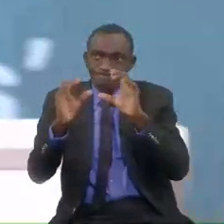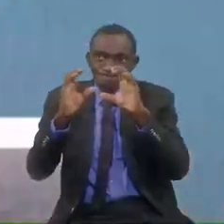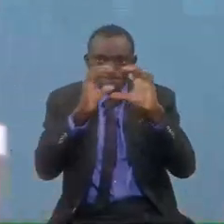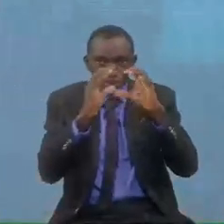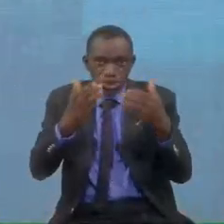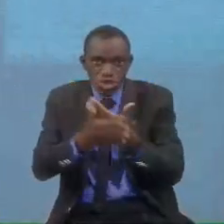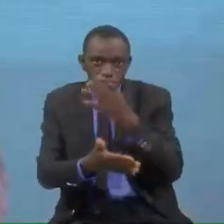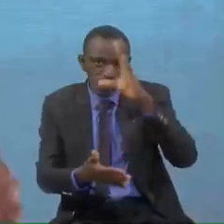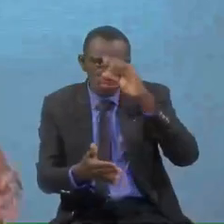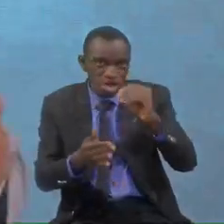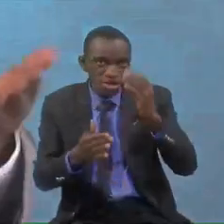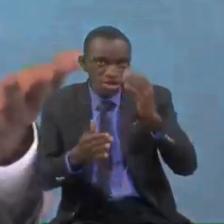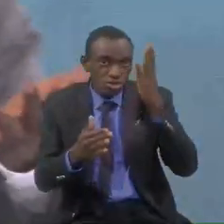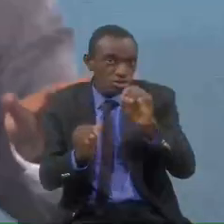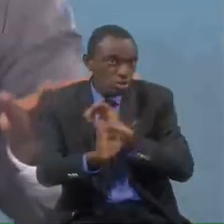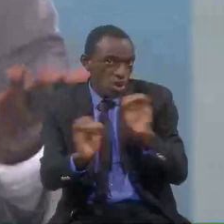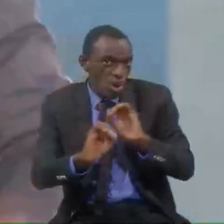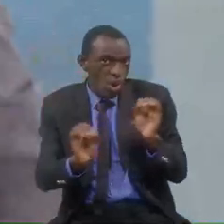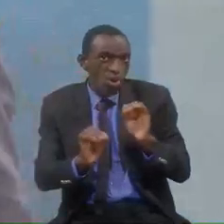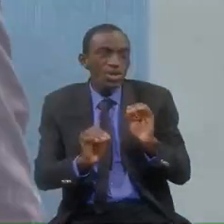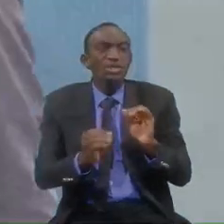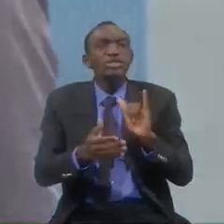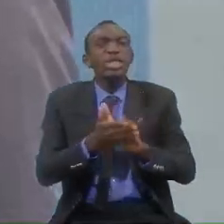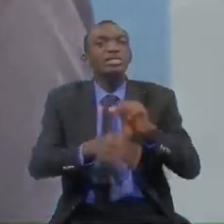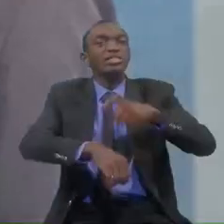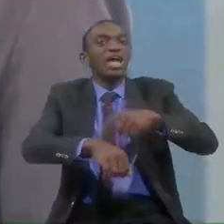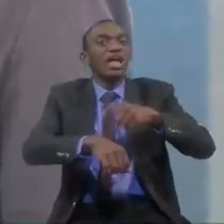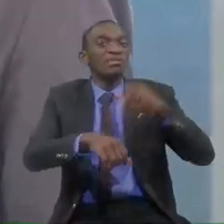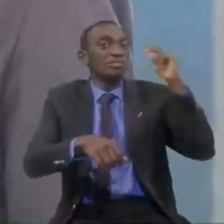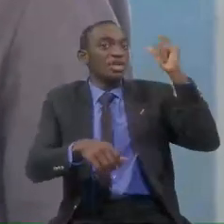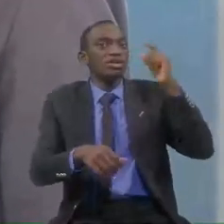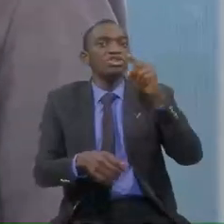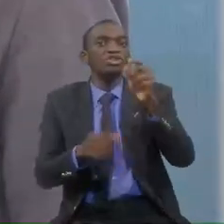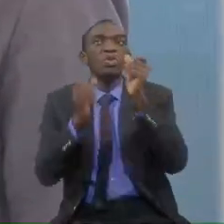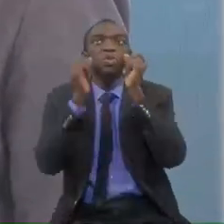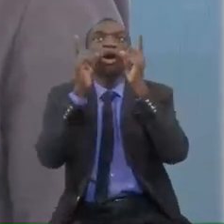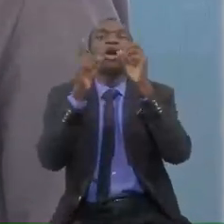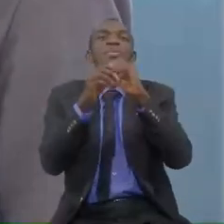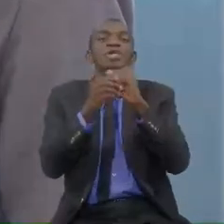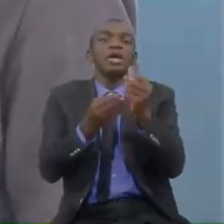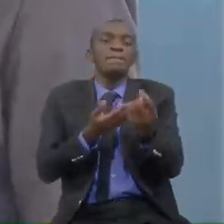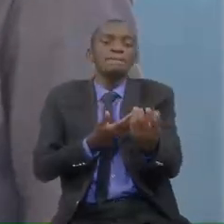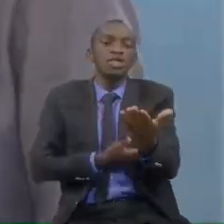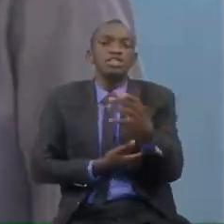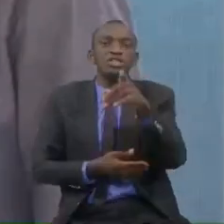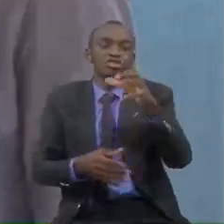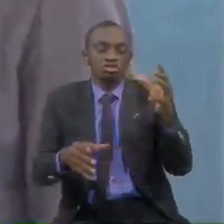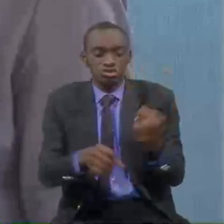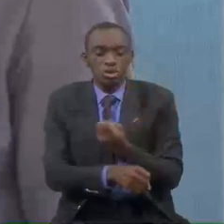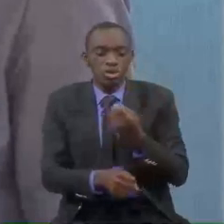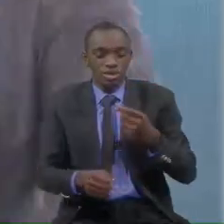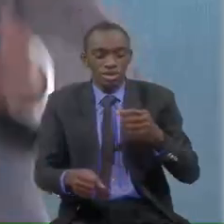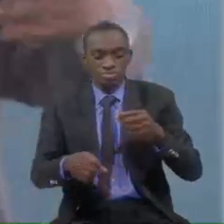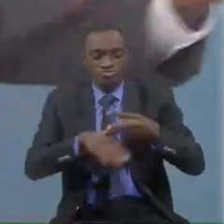monde, avant cela, vous vous réveillez le matin et puis vous allez prendre votre long